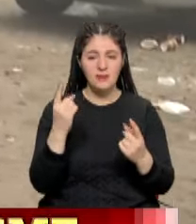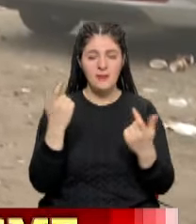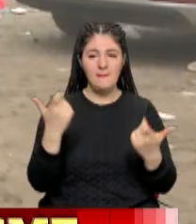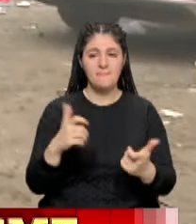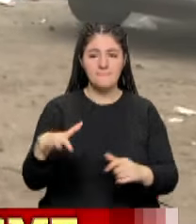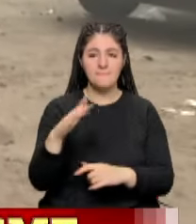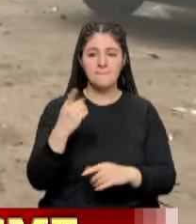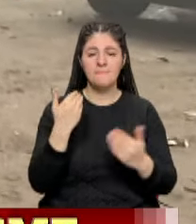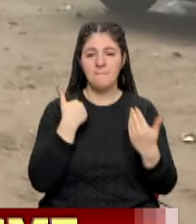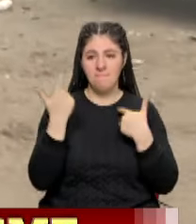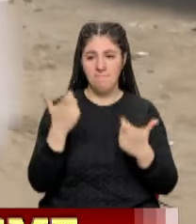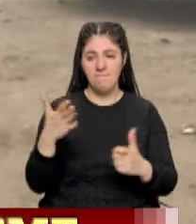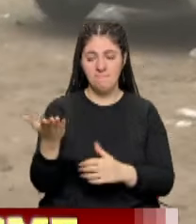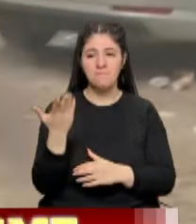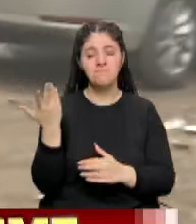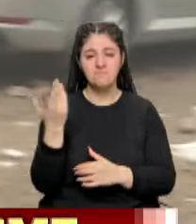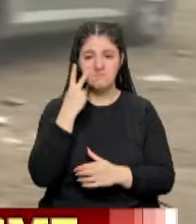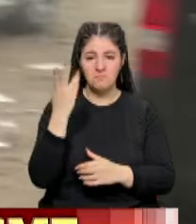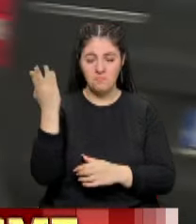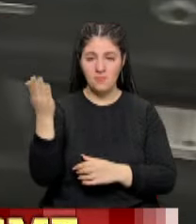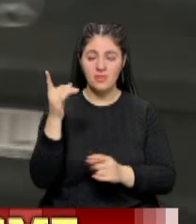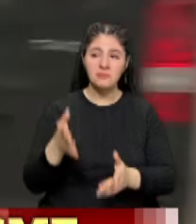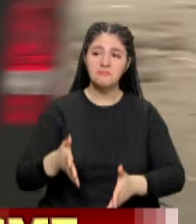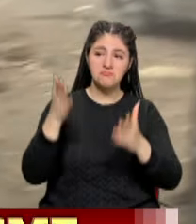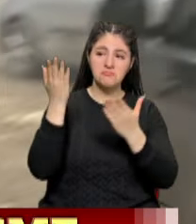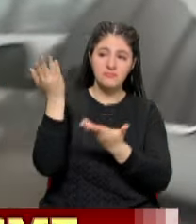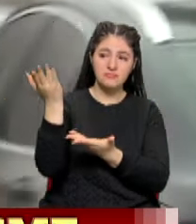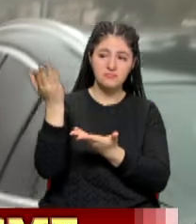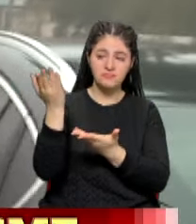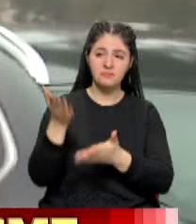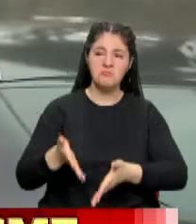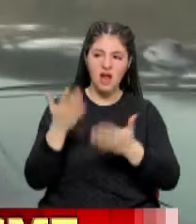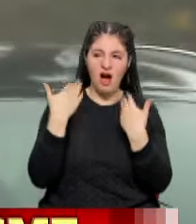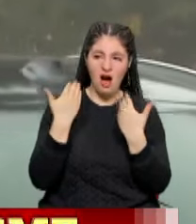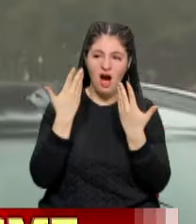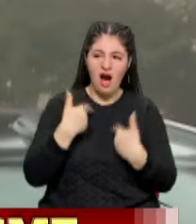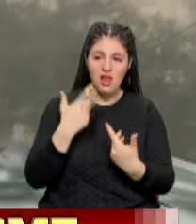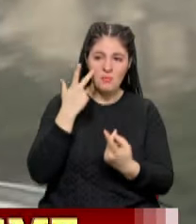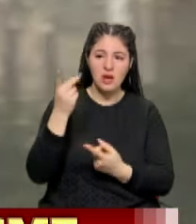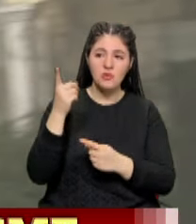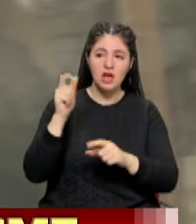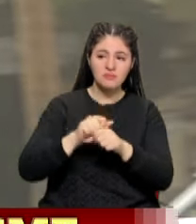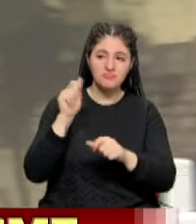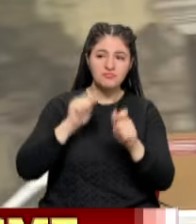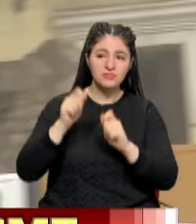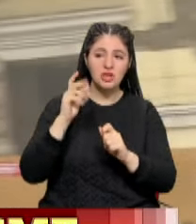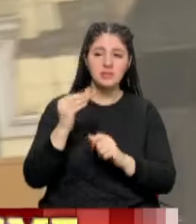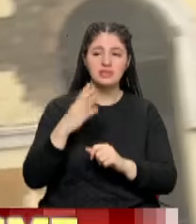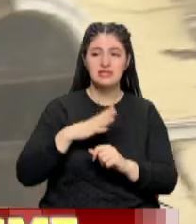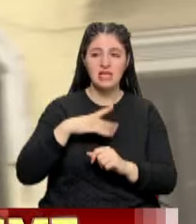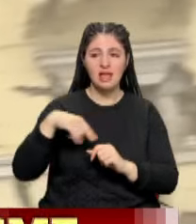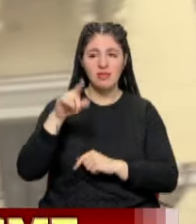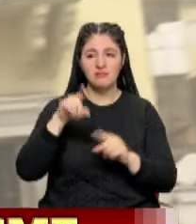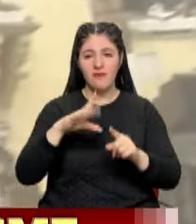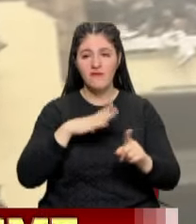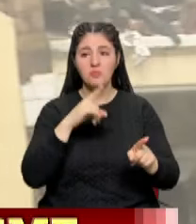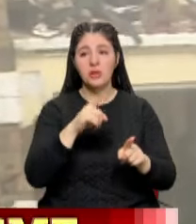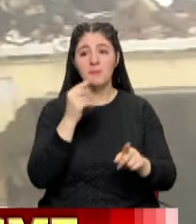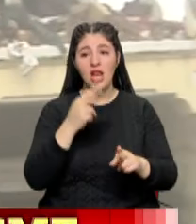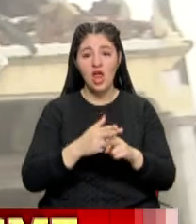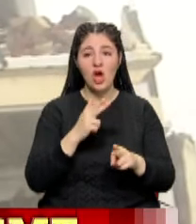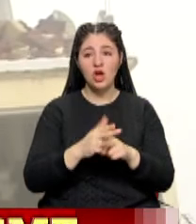yer, böyle bir adresti. İşte bakın şu binaya, şu binanın haline. Buraların restore edilmesini isteyenler var. Buraların